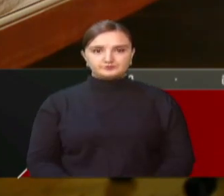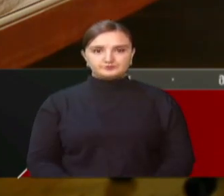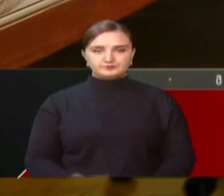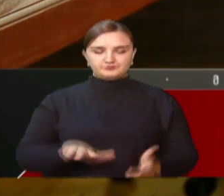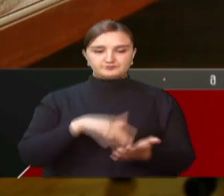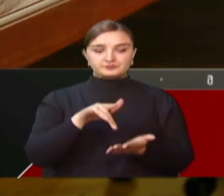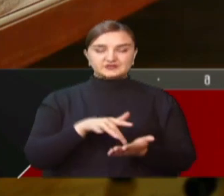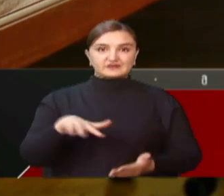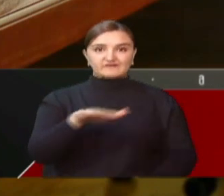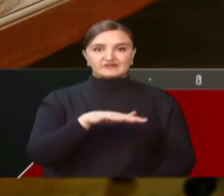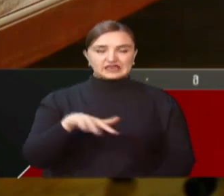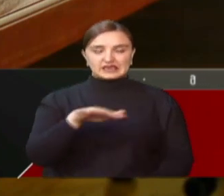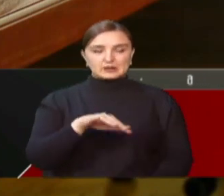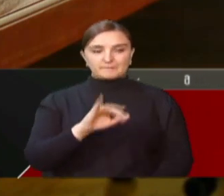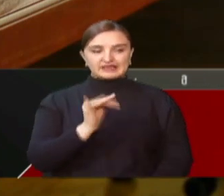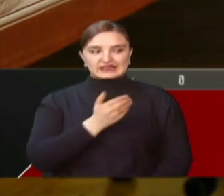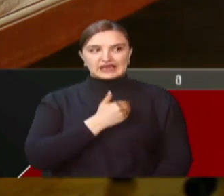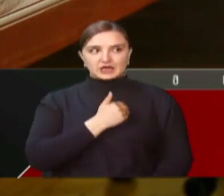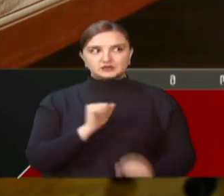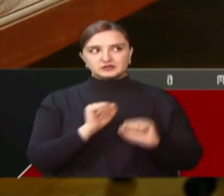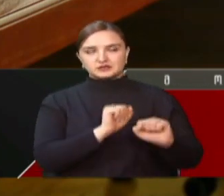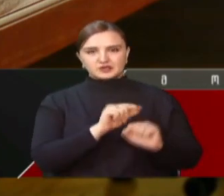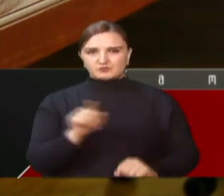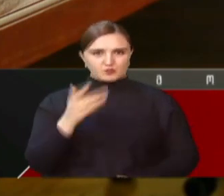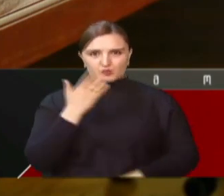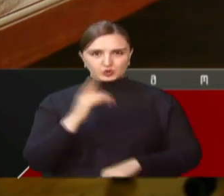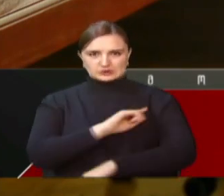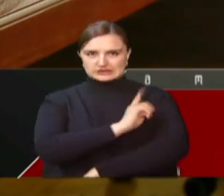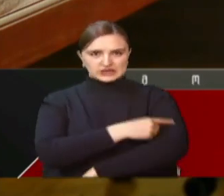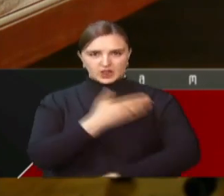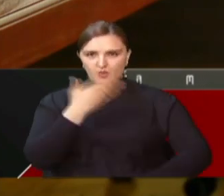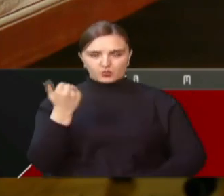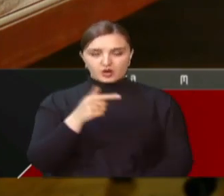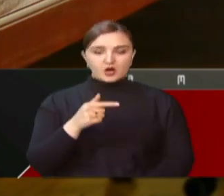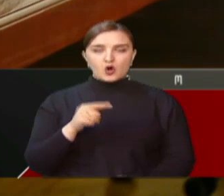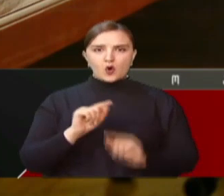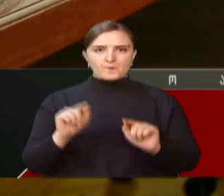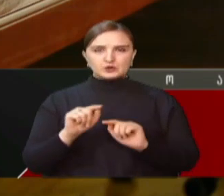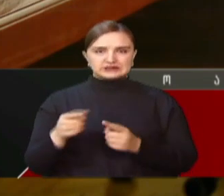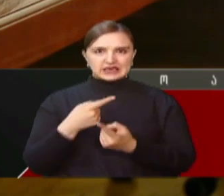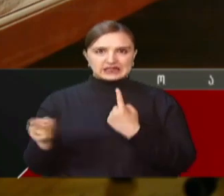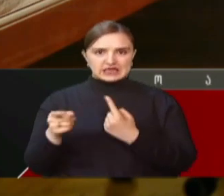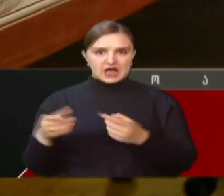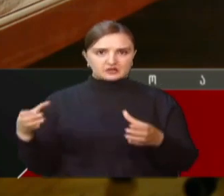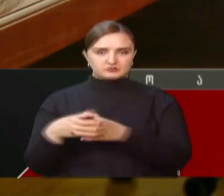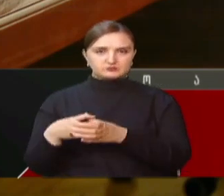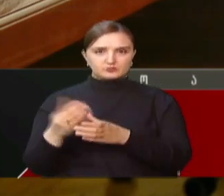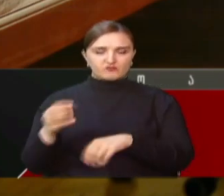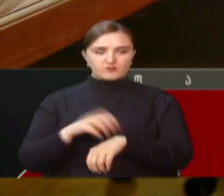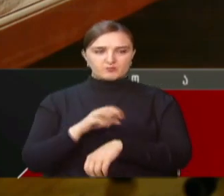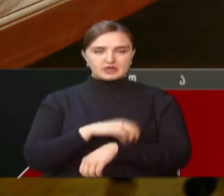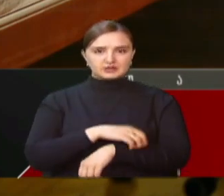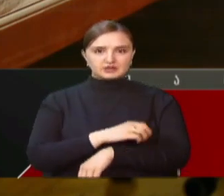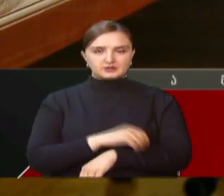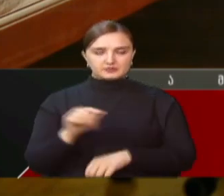ქვეყნის ინტერესებზე მომზირალი პოლიტიკური ძალა, და ეს ოპოზიციური რადიკალი პარტია და მისი ასე ვთქვათ